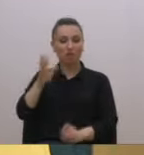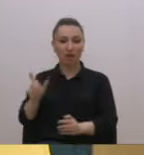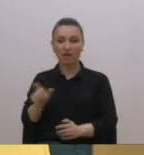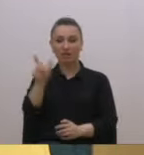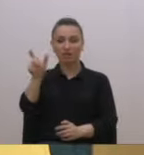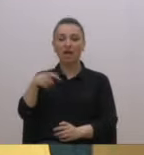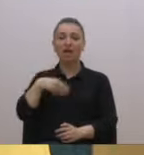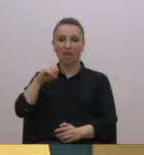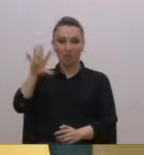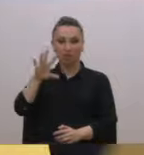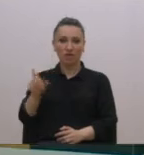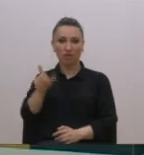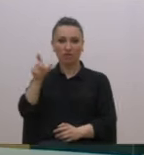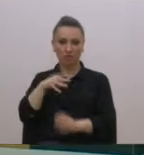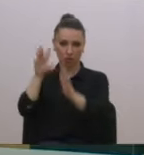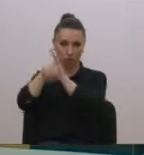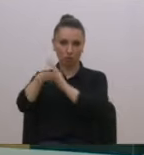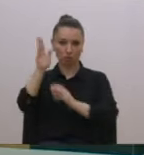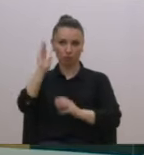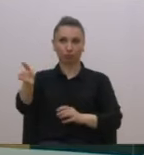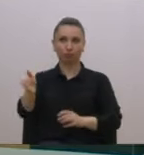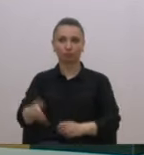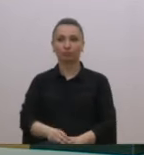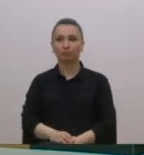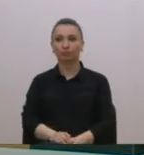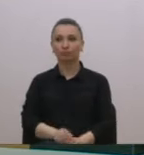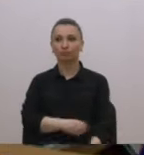ევროპაში ვიქნებით კიდევაც